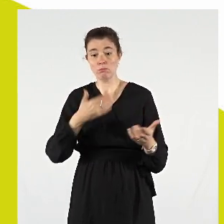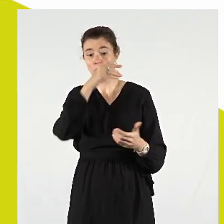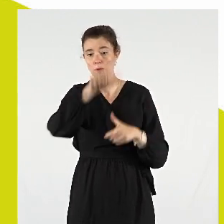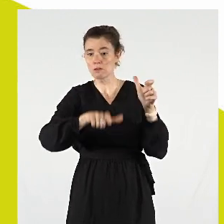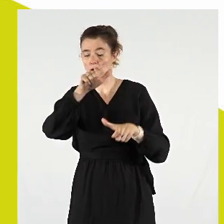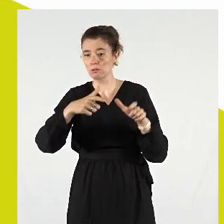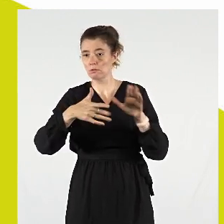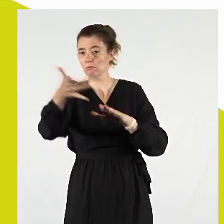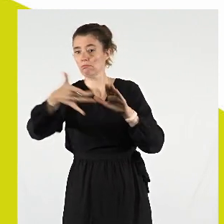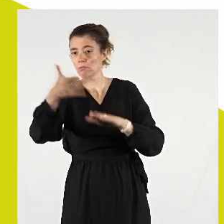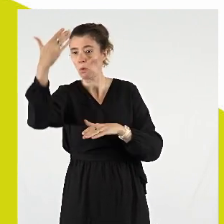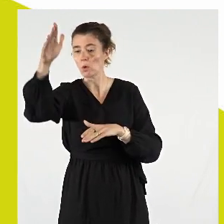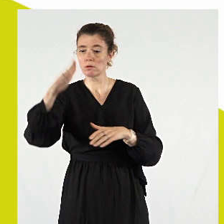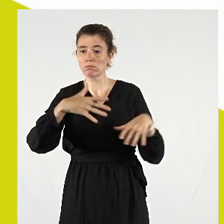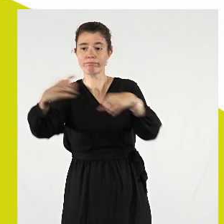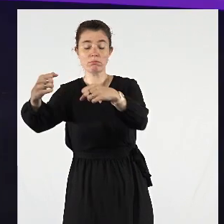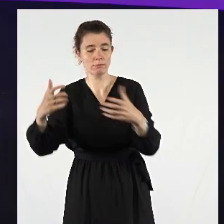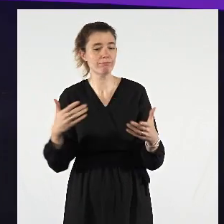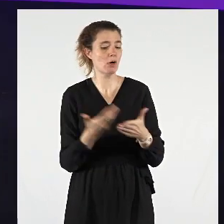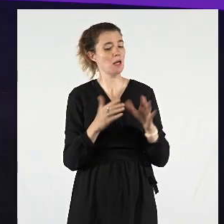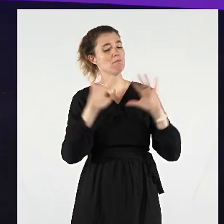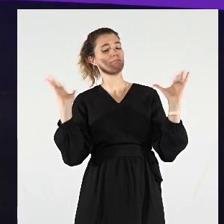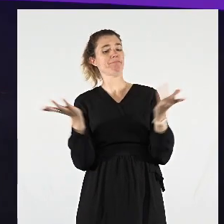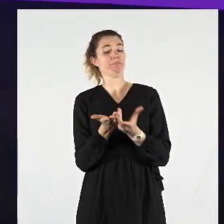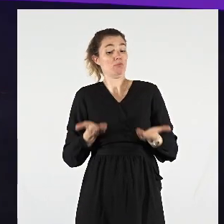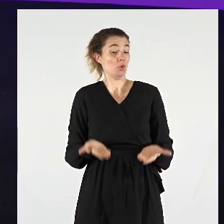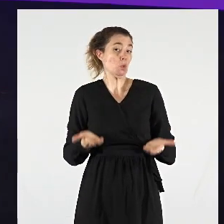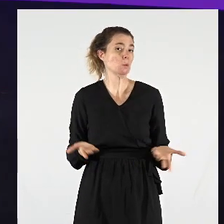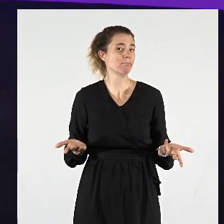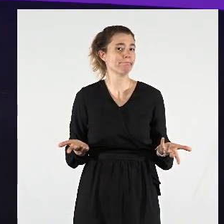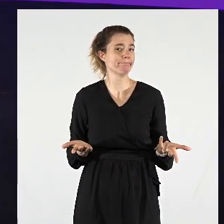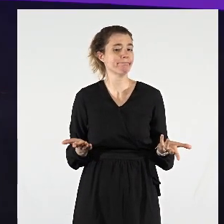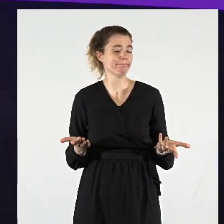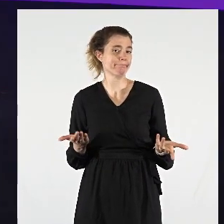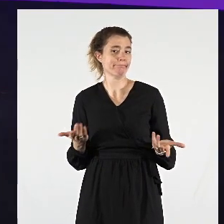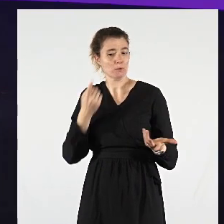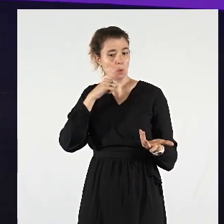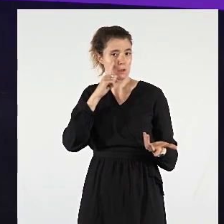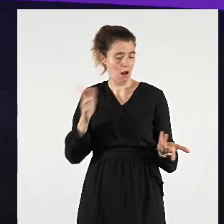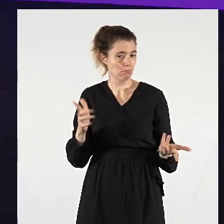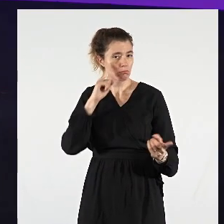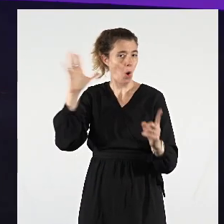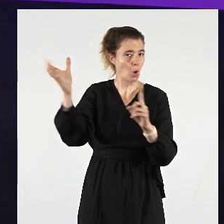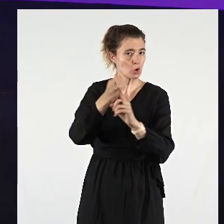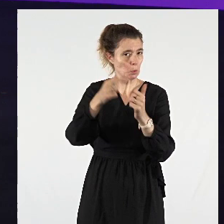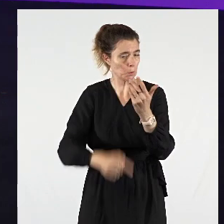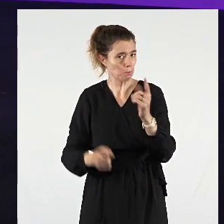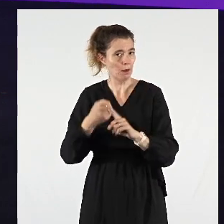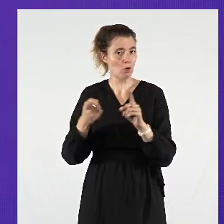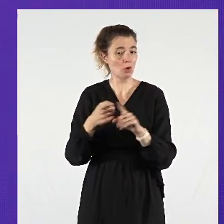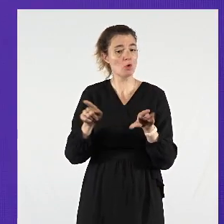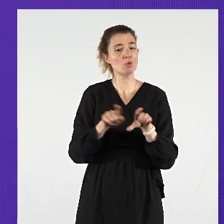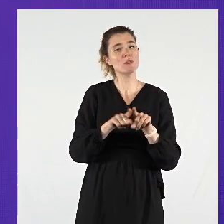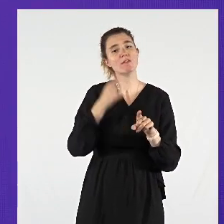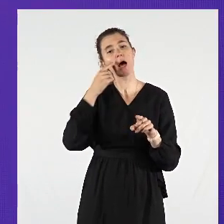peu une photographie rapide de ce que nous estimons être les enjeux considérables, mais aussi, on y reviendra, les leviers sur lesquels on pourrait travailler pour améliorer